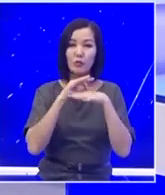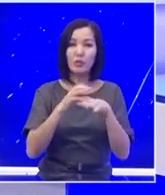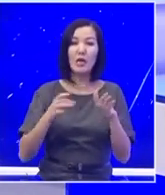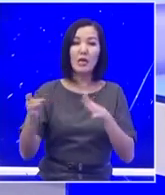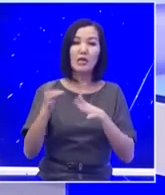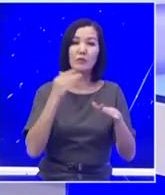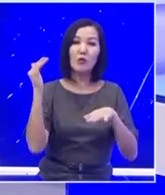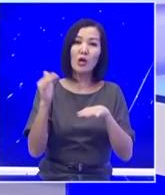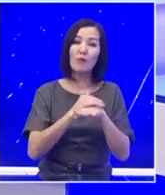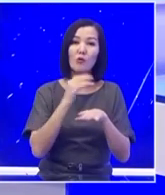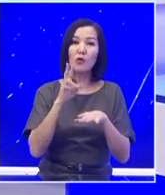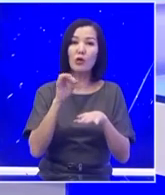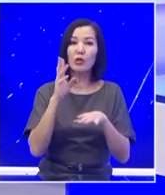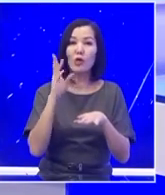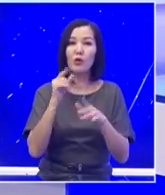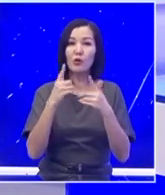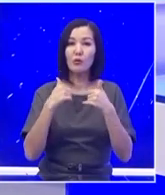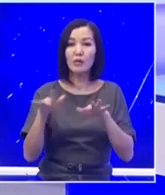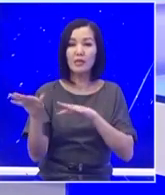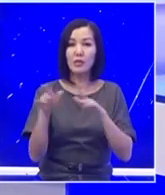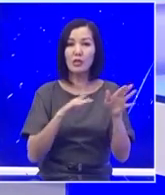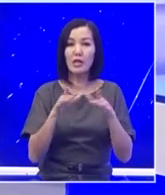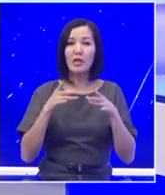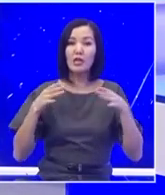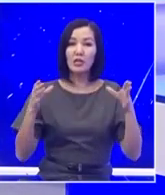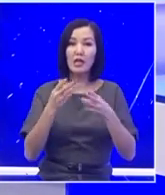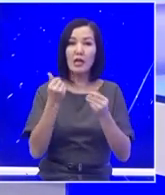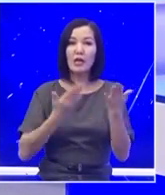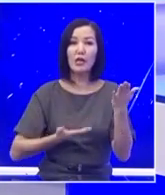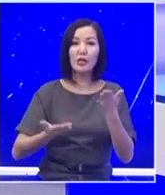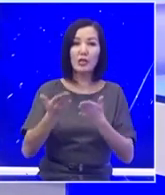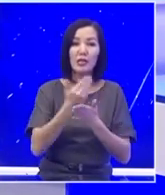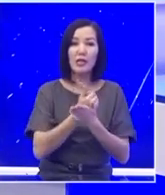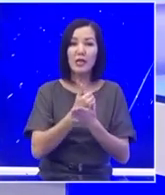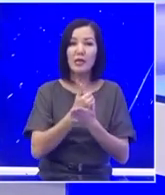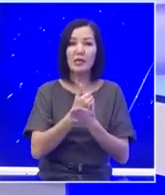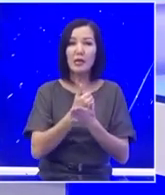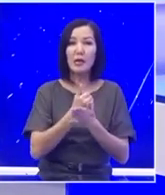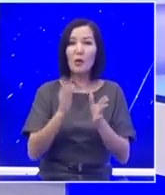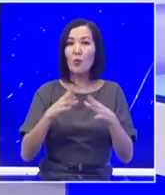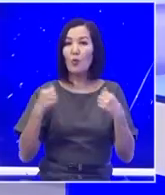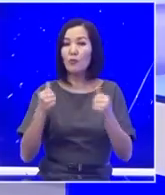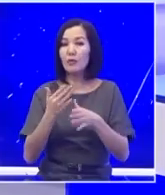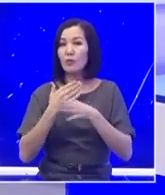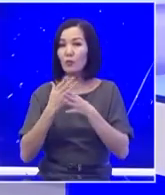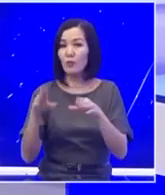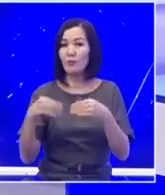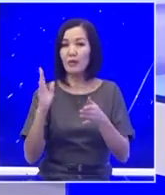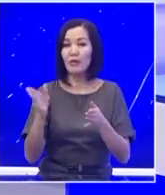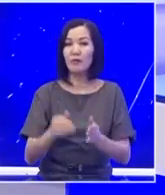республикалық қамқорлық науқаны шеңберінде ұйымдастырылған шара. Жиналған қаражат көмекке мұқтаж отбасыларға көмек көрсетуге бағытталмақ.